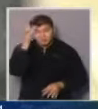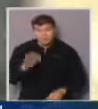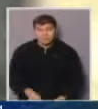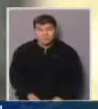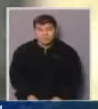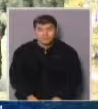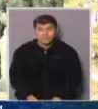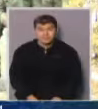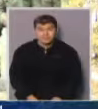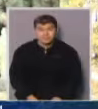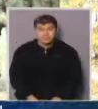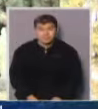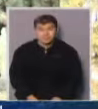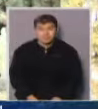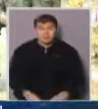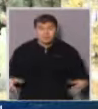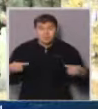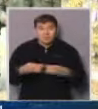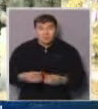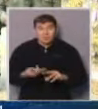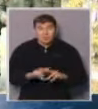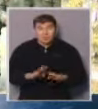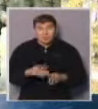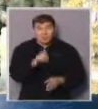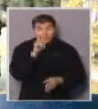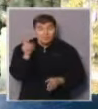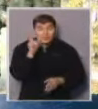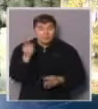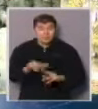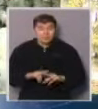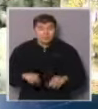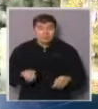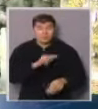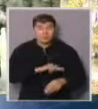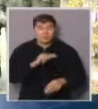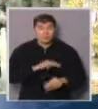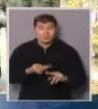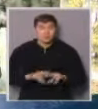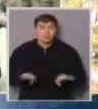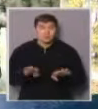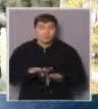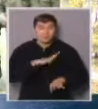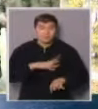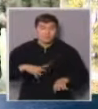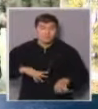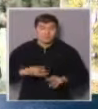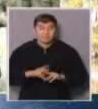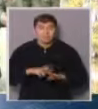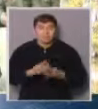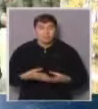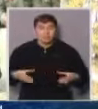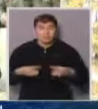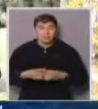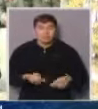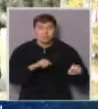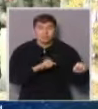воспоминаниями. Личный состав департамента, то есть молодые сотрудники, а также ветераны, ветераны органов